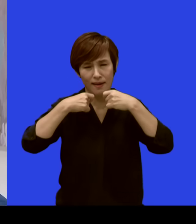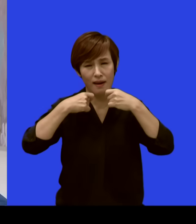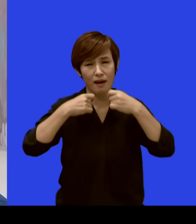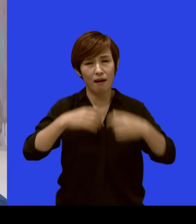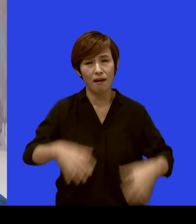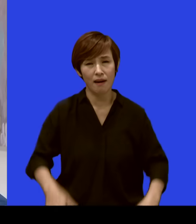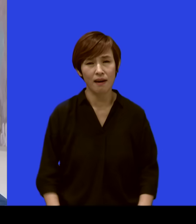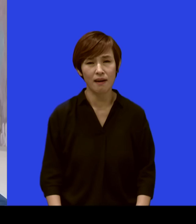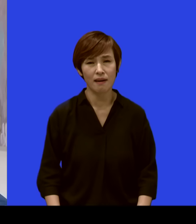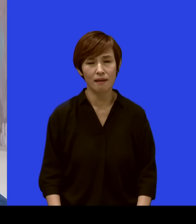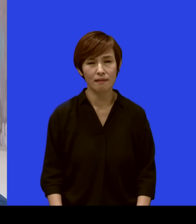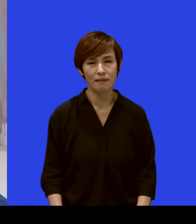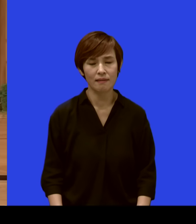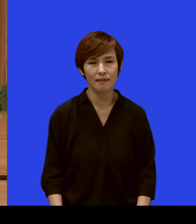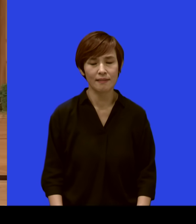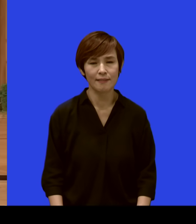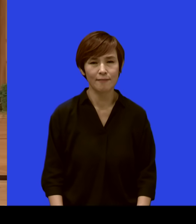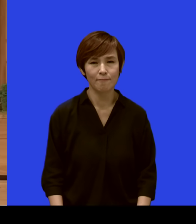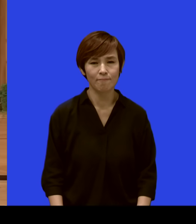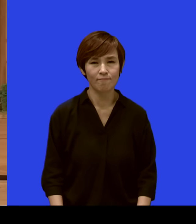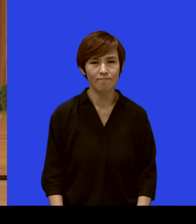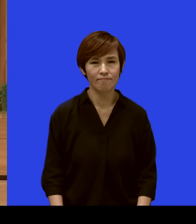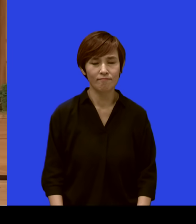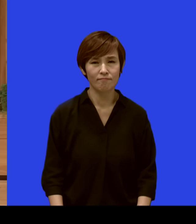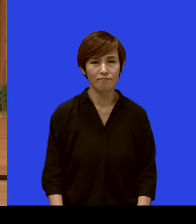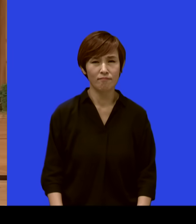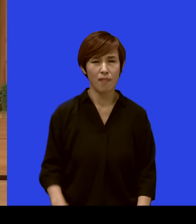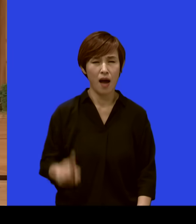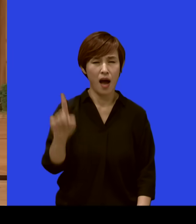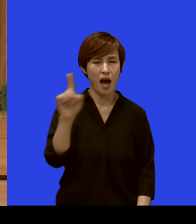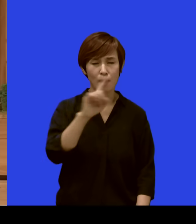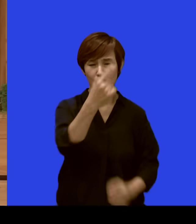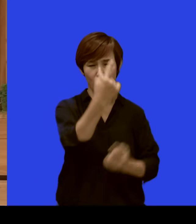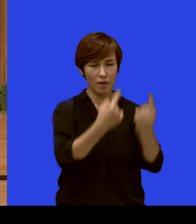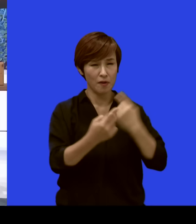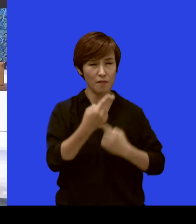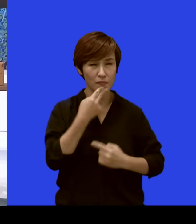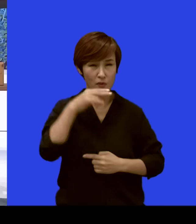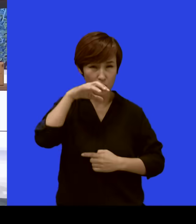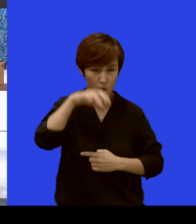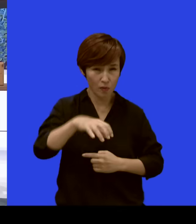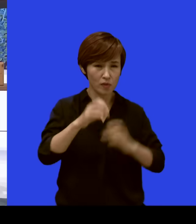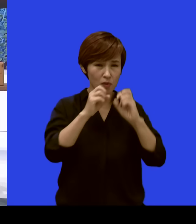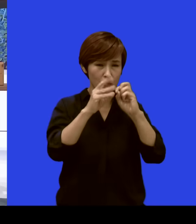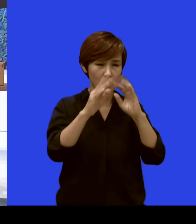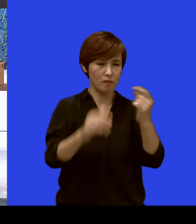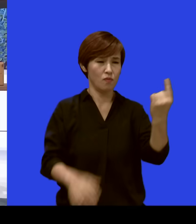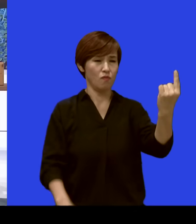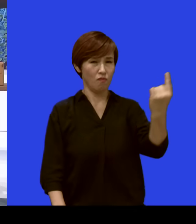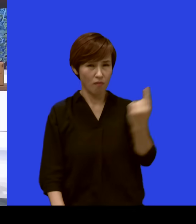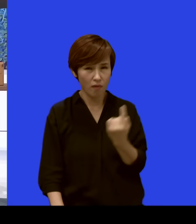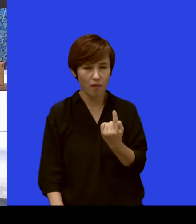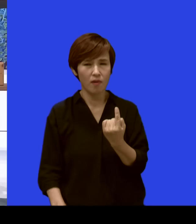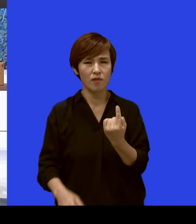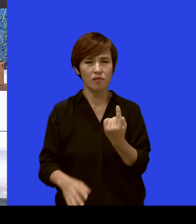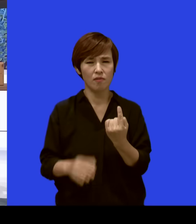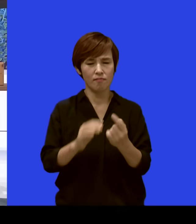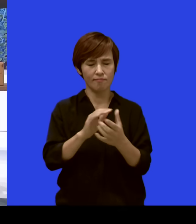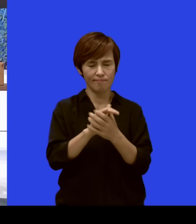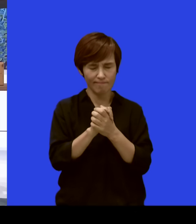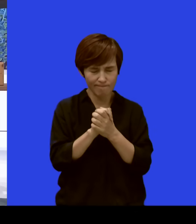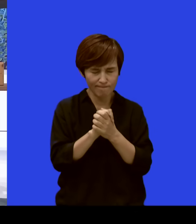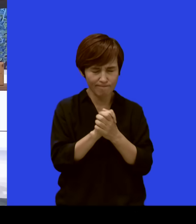가난하고 연약하다고 아무도 안 돌보는 그 작은 집에 아무도 찾지 않는 전도사님이 오셔서 그렇게 따뜻하게 그리고 우리 이렇게 끌어안고